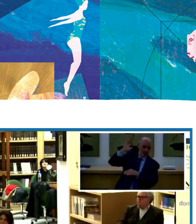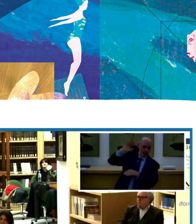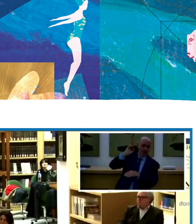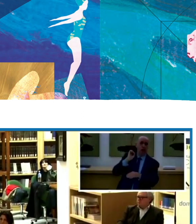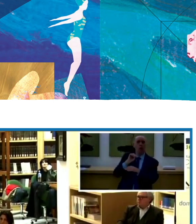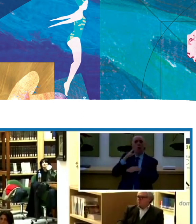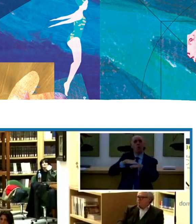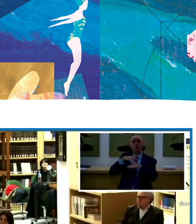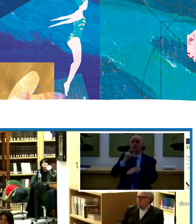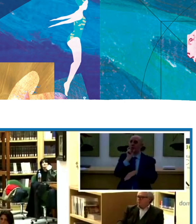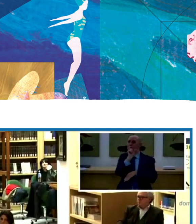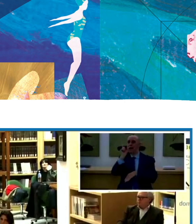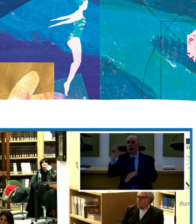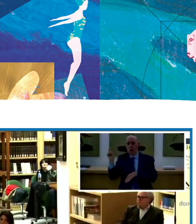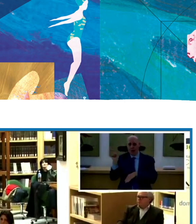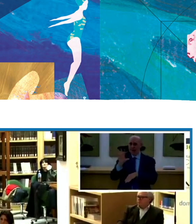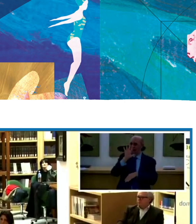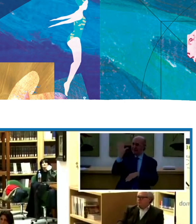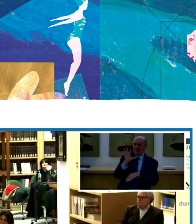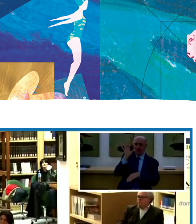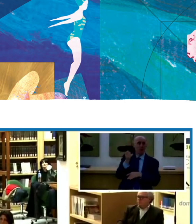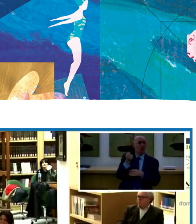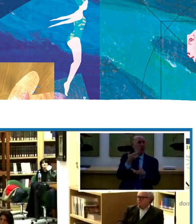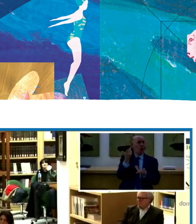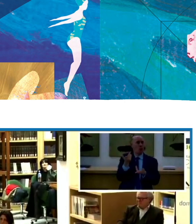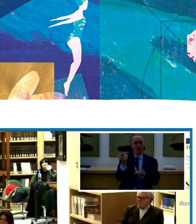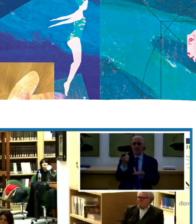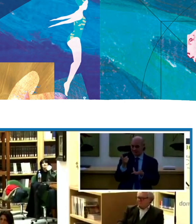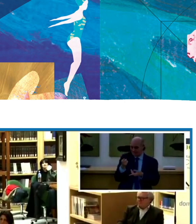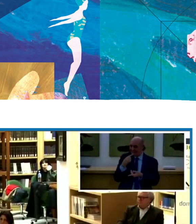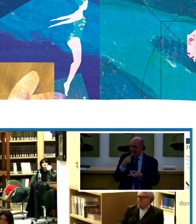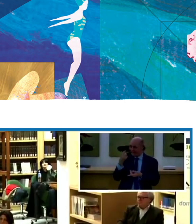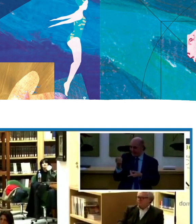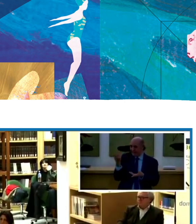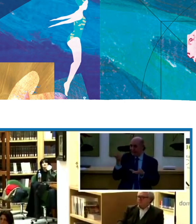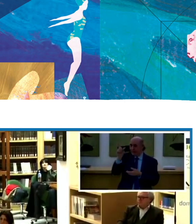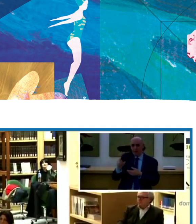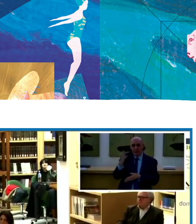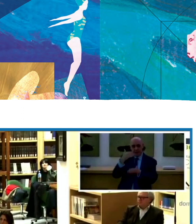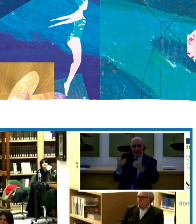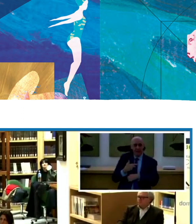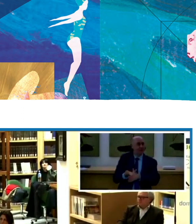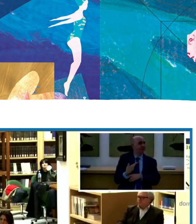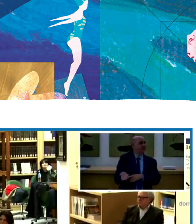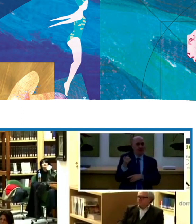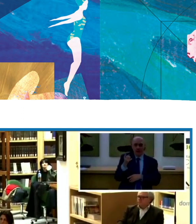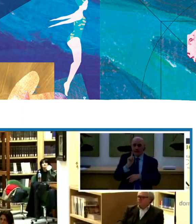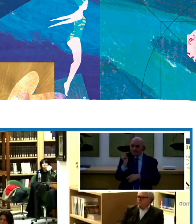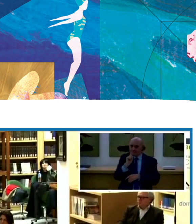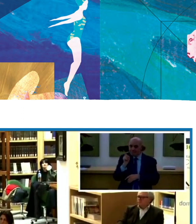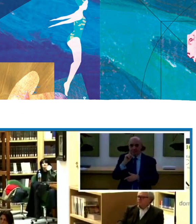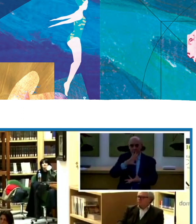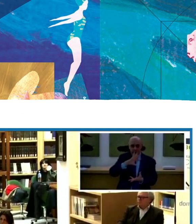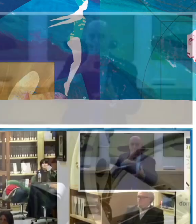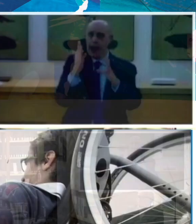usavano termini che in qualche modo erano quasi spreggevoli nei confronti della persona disabile, hanno contribuito a